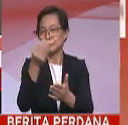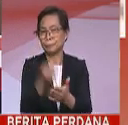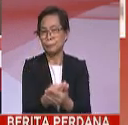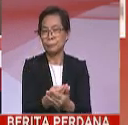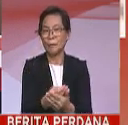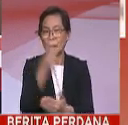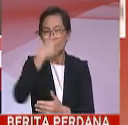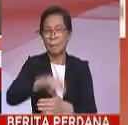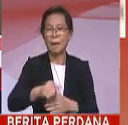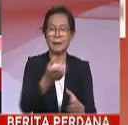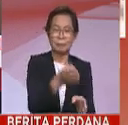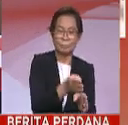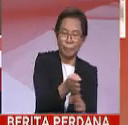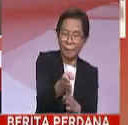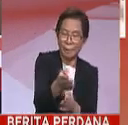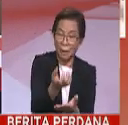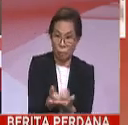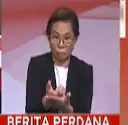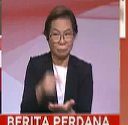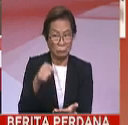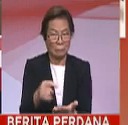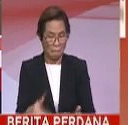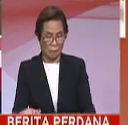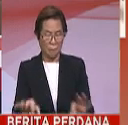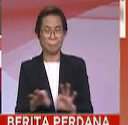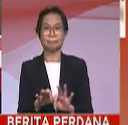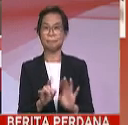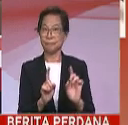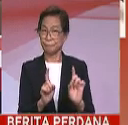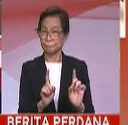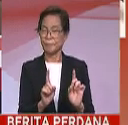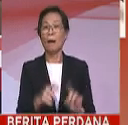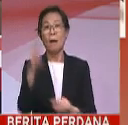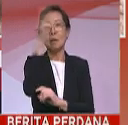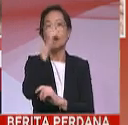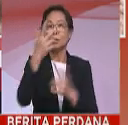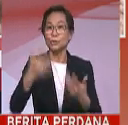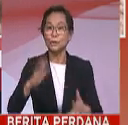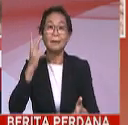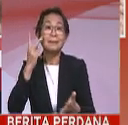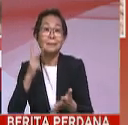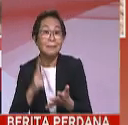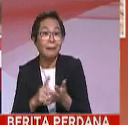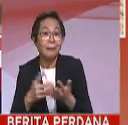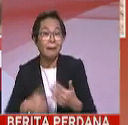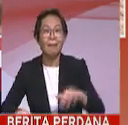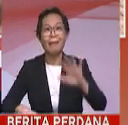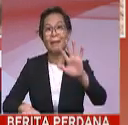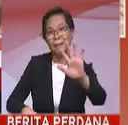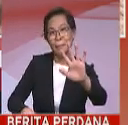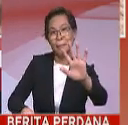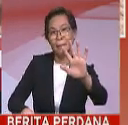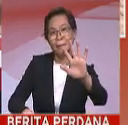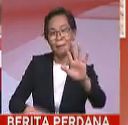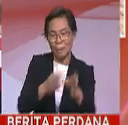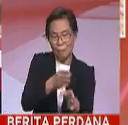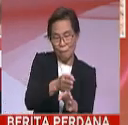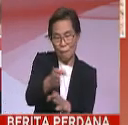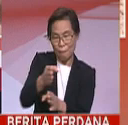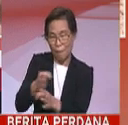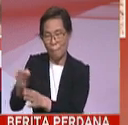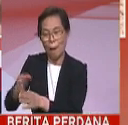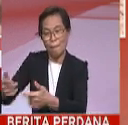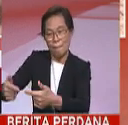Bagi sektor ekonomi pula, ini penting. Kerajaan telah mengenal pasti 5 sektor